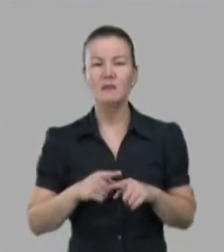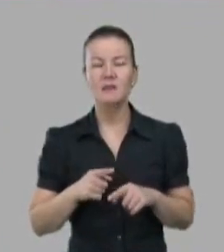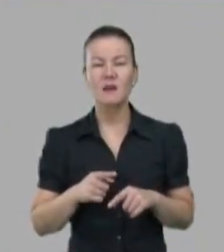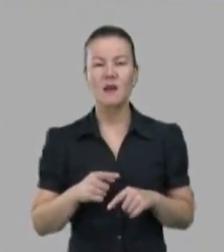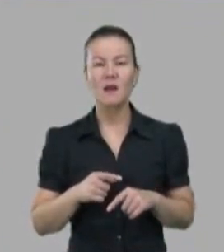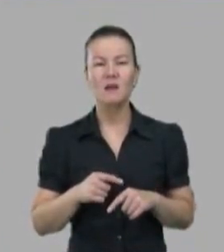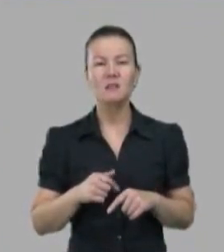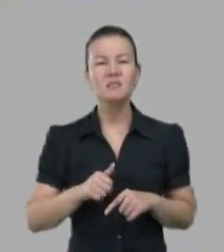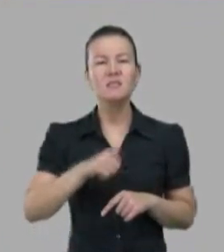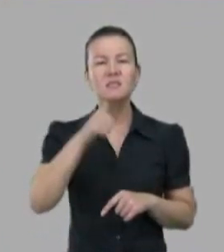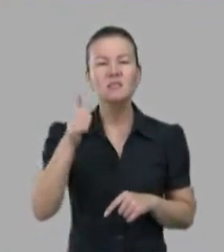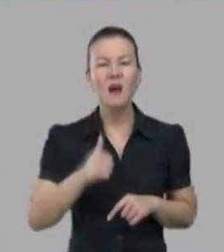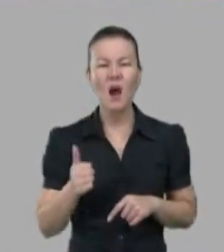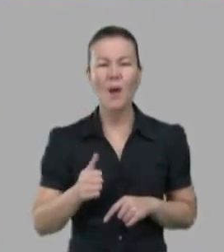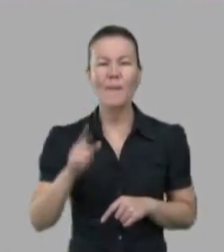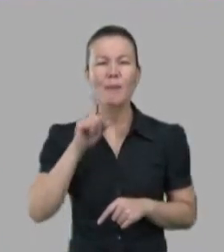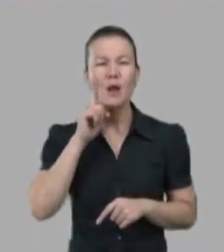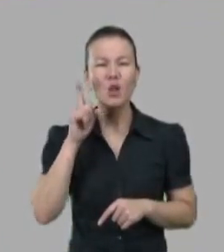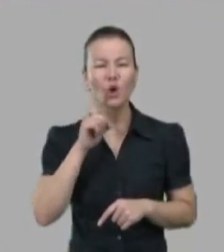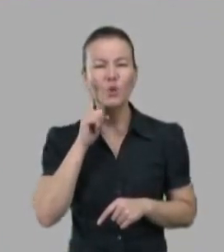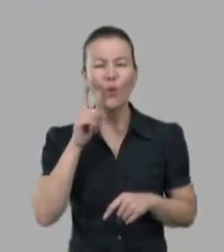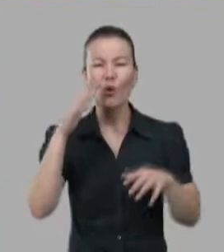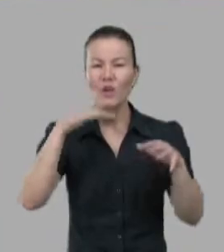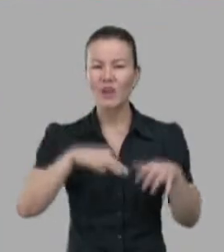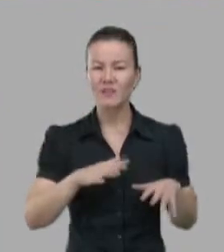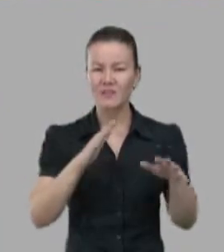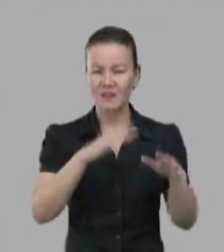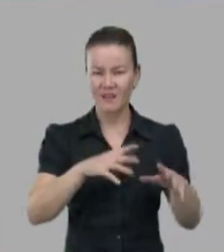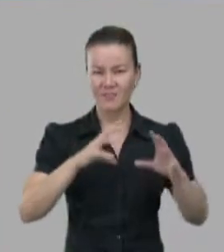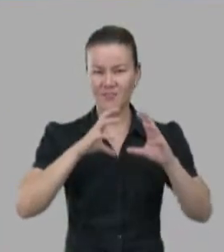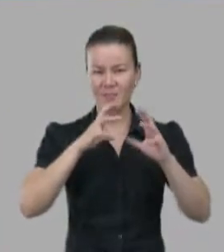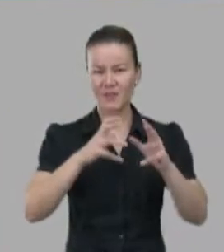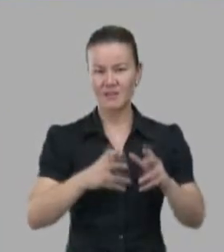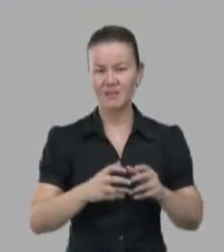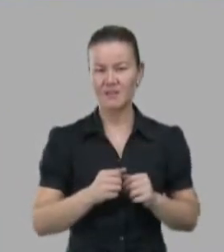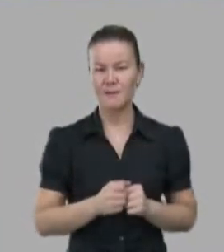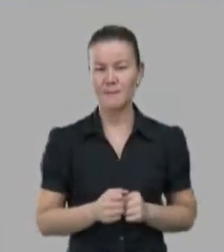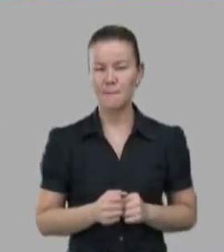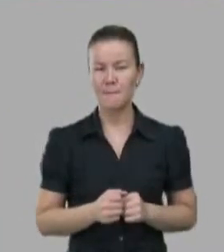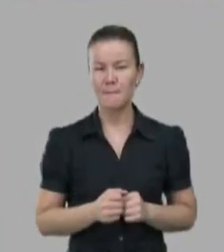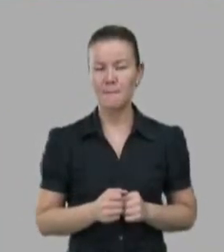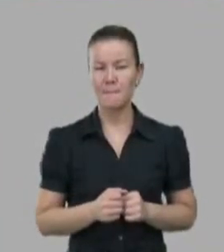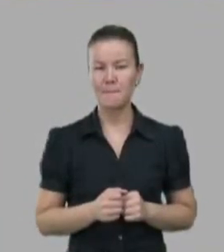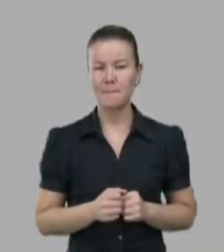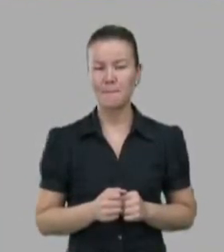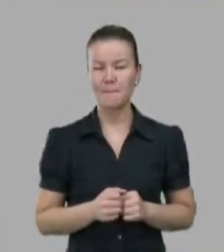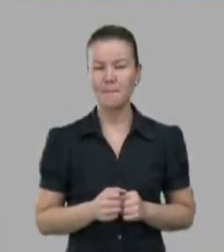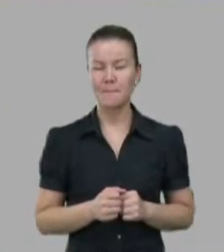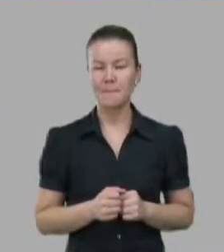Это самый молодой океан планеты.